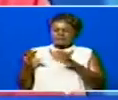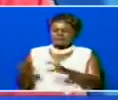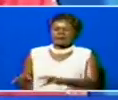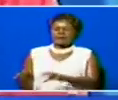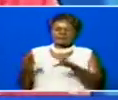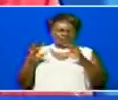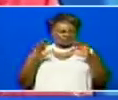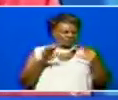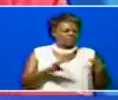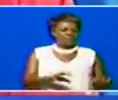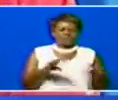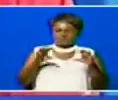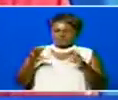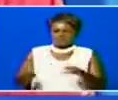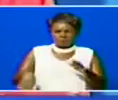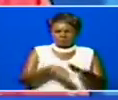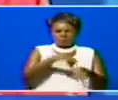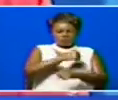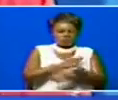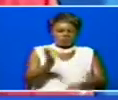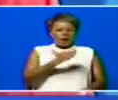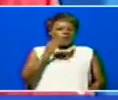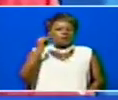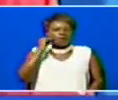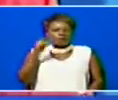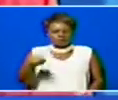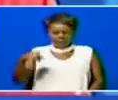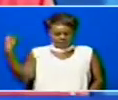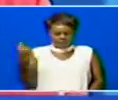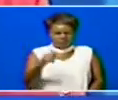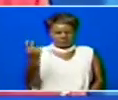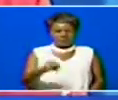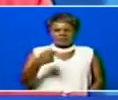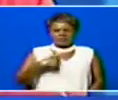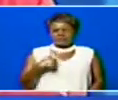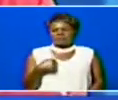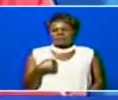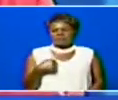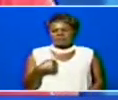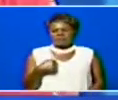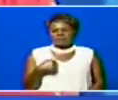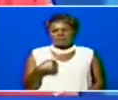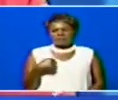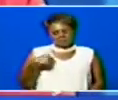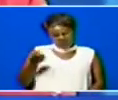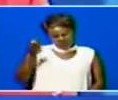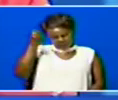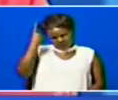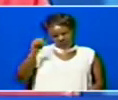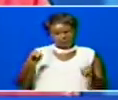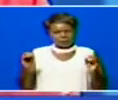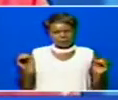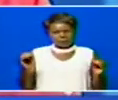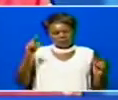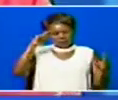mingi. Nikifukuzwa shuleni nikirudi nyumbani, yeye ananichapa na nipiga sana. Na si kuelewa kisa